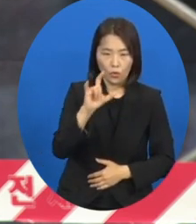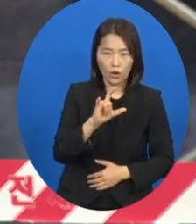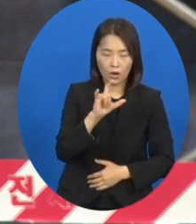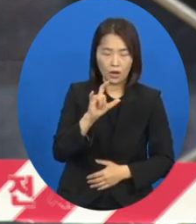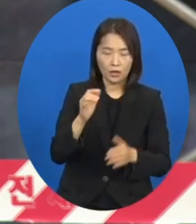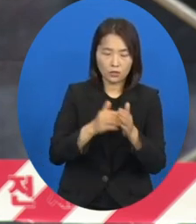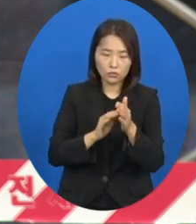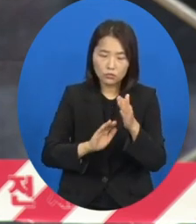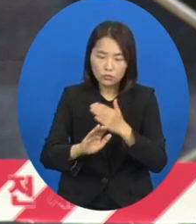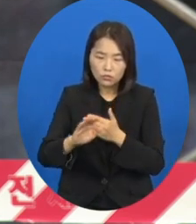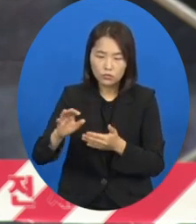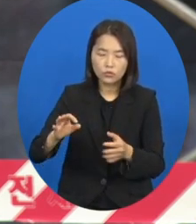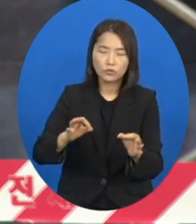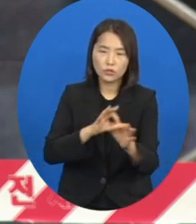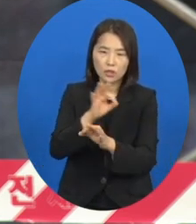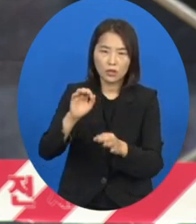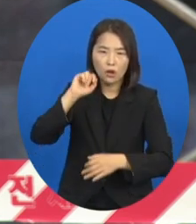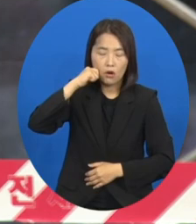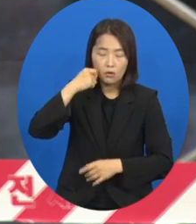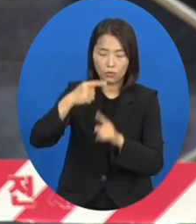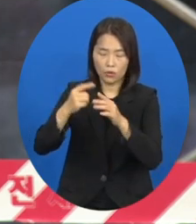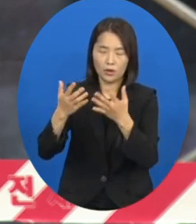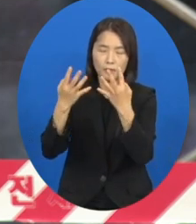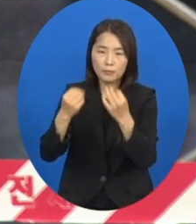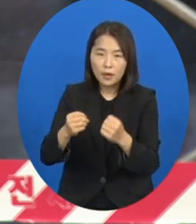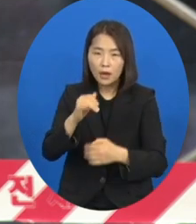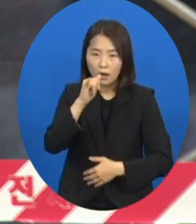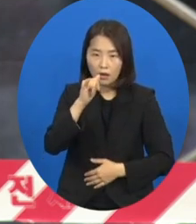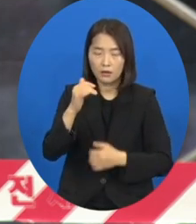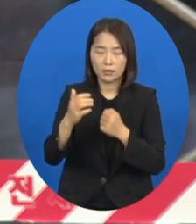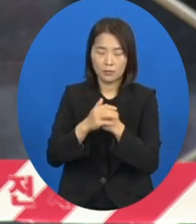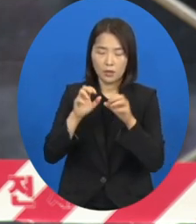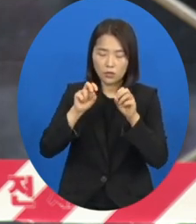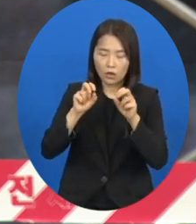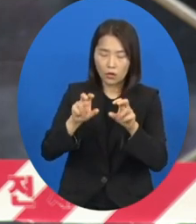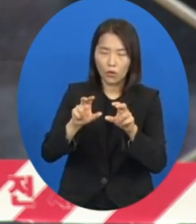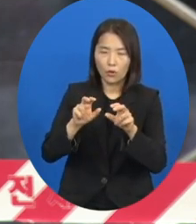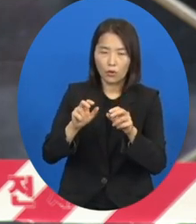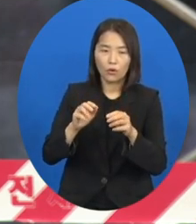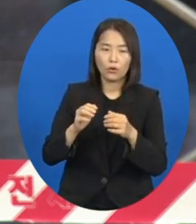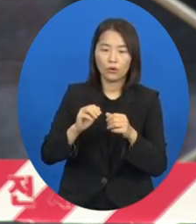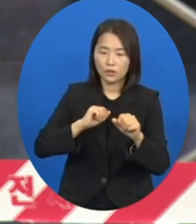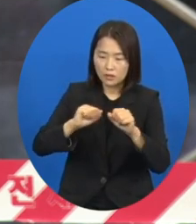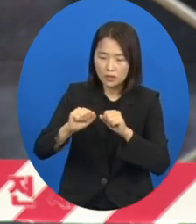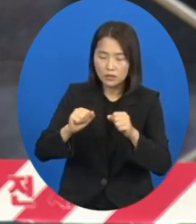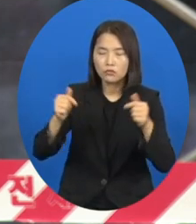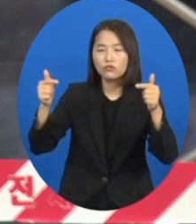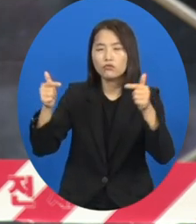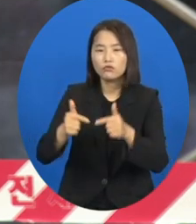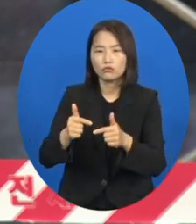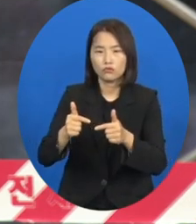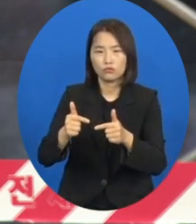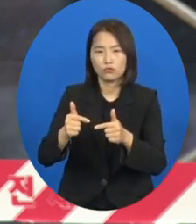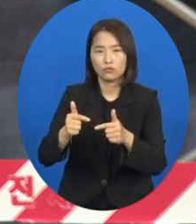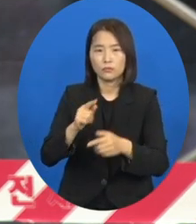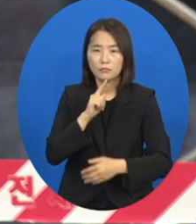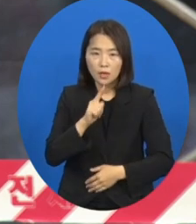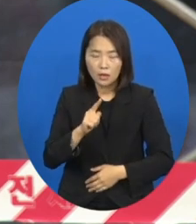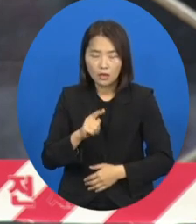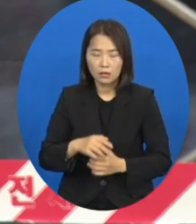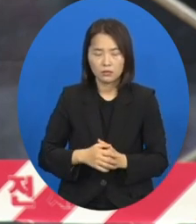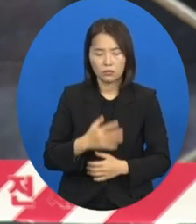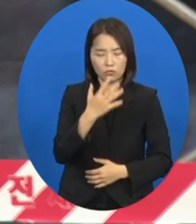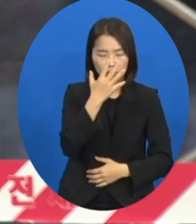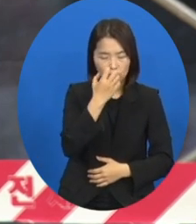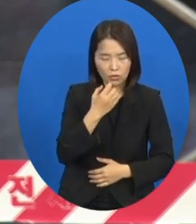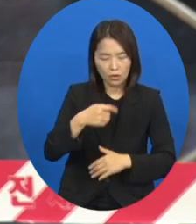재정적인 어려움에 처한 교회들이 많다 보니까 선교 사역을 줄여간다라는 교회들이 많이 있습니다. 이런 우울하고 또